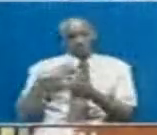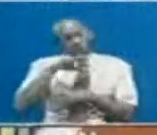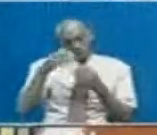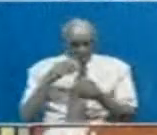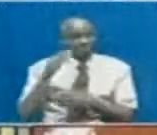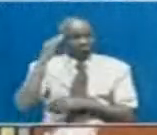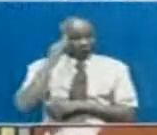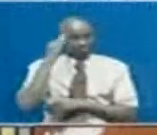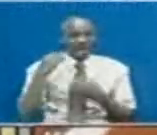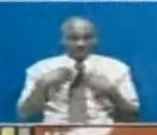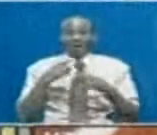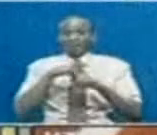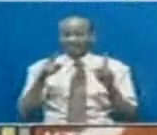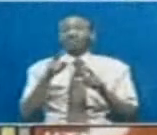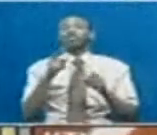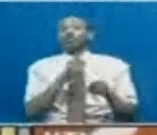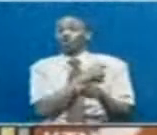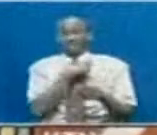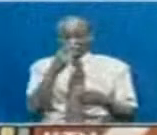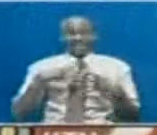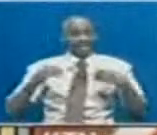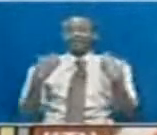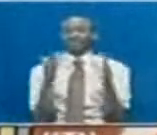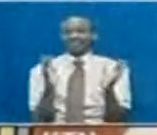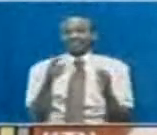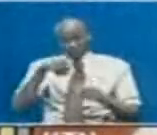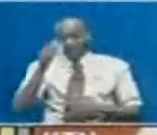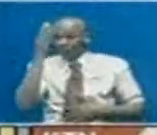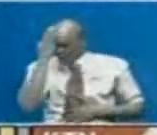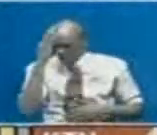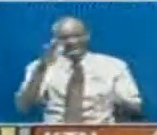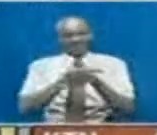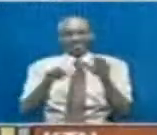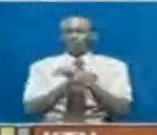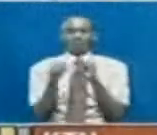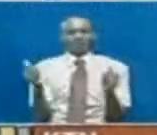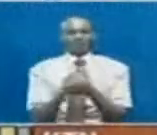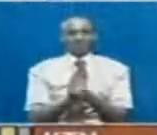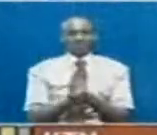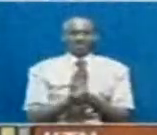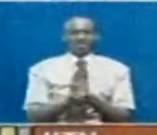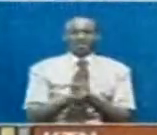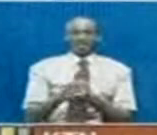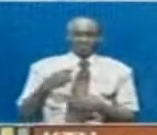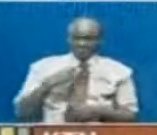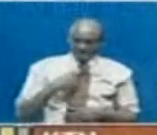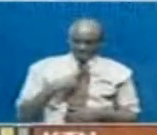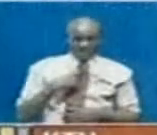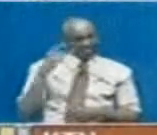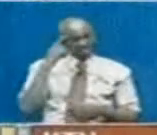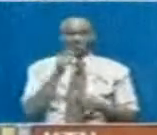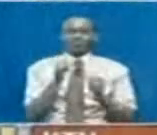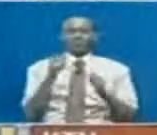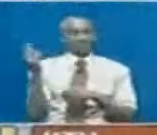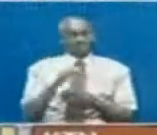madaktari kuwa wamepona. Kwa sasa wana uwezo wa kubaini ni nini kinachoendelea hapa. Mimi nilijikuta kama nimeletwa hapa